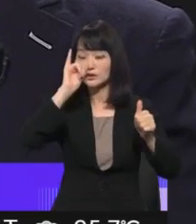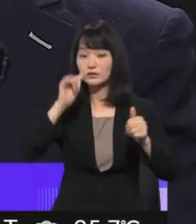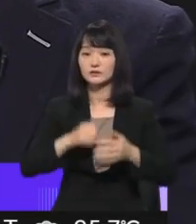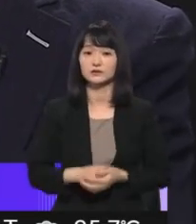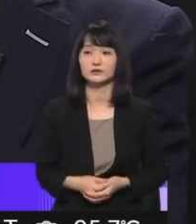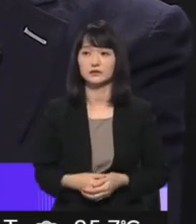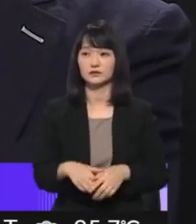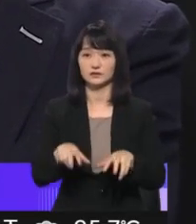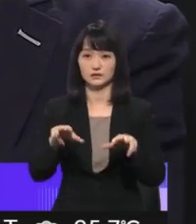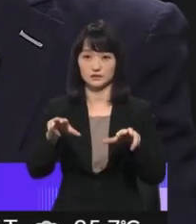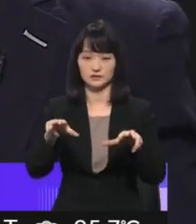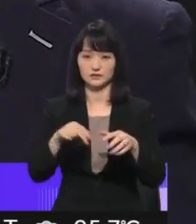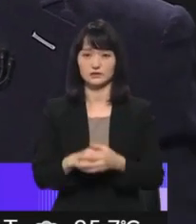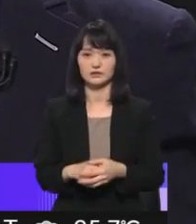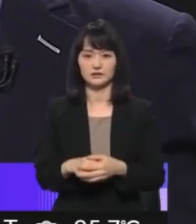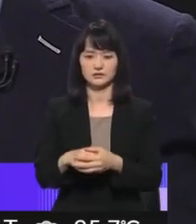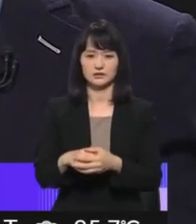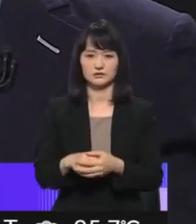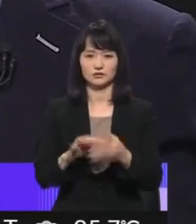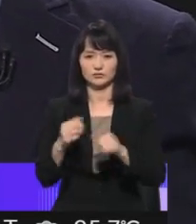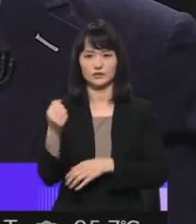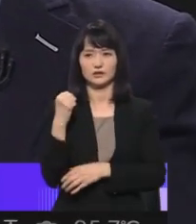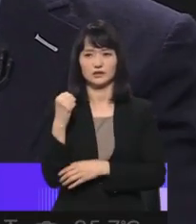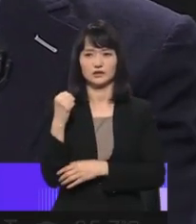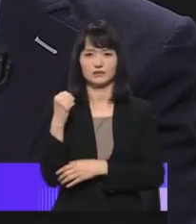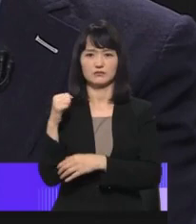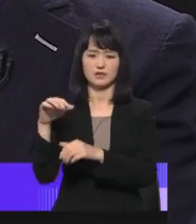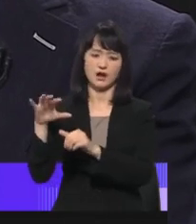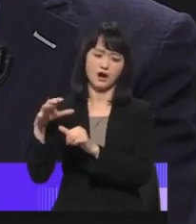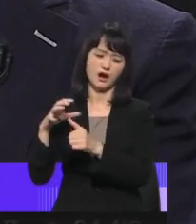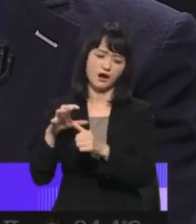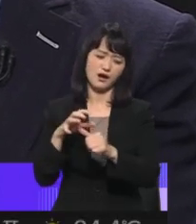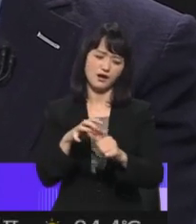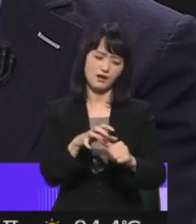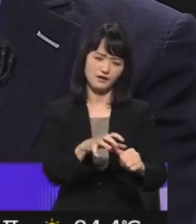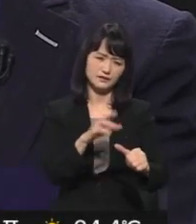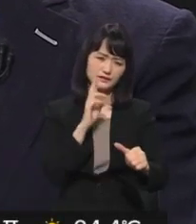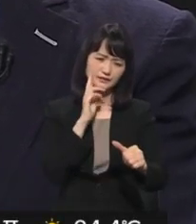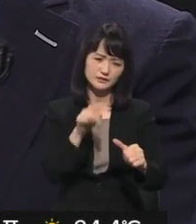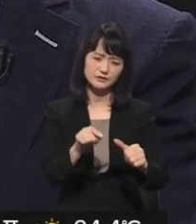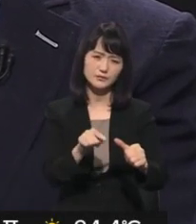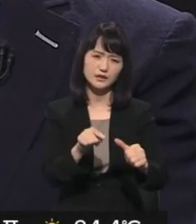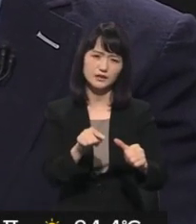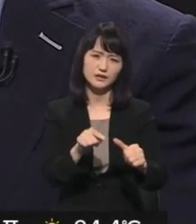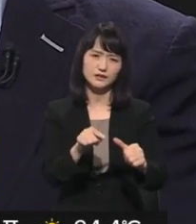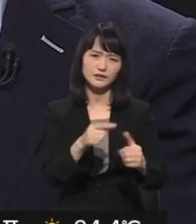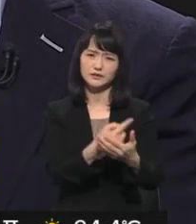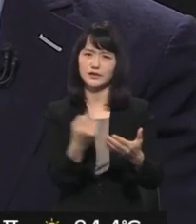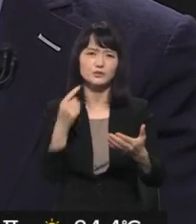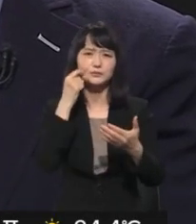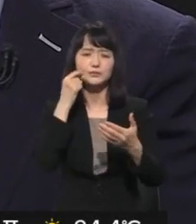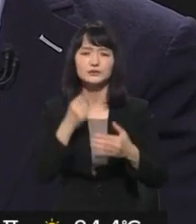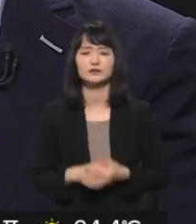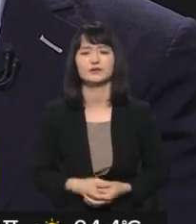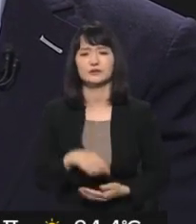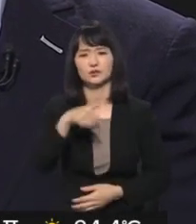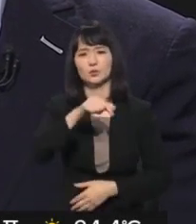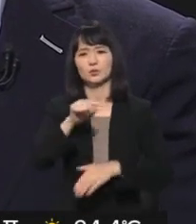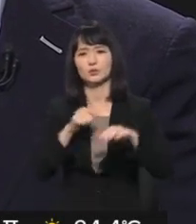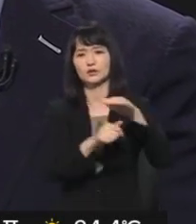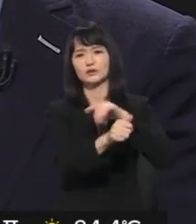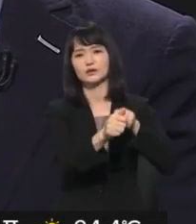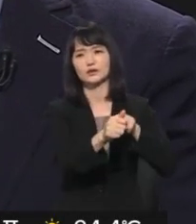계속 허우적거리는 그늘에서 더 벗어나지 못하고 있는 상황인데 과 괄호를 달라졌다 에 권성동 원내대표가